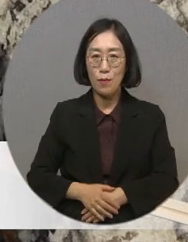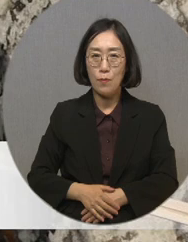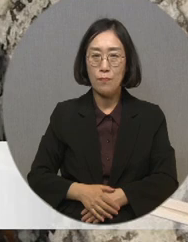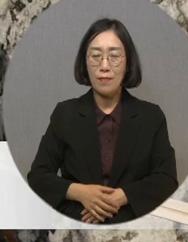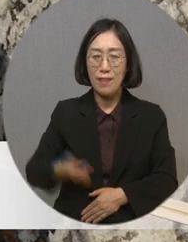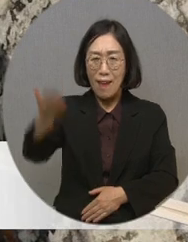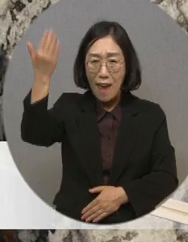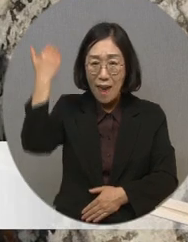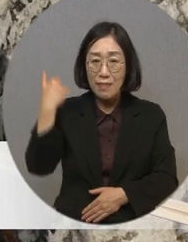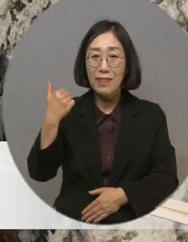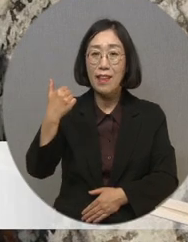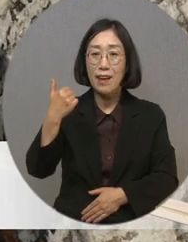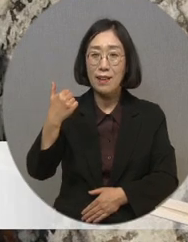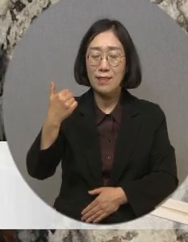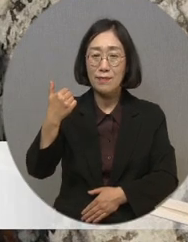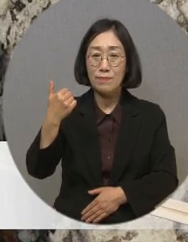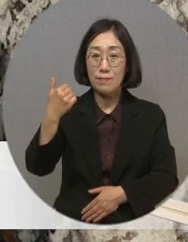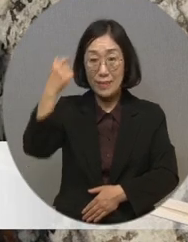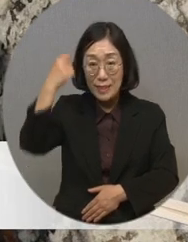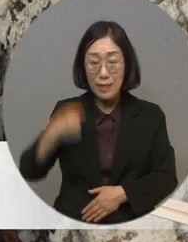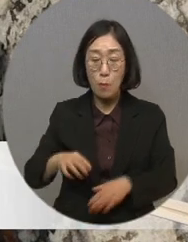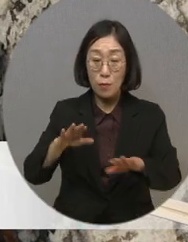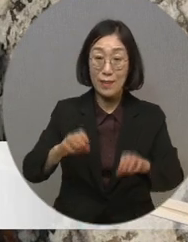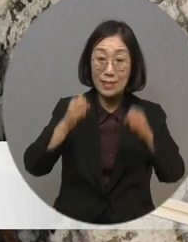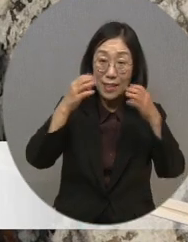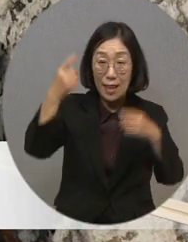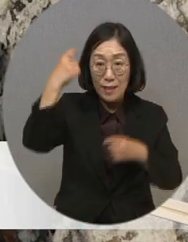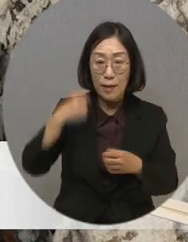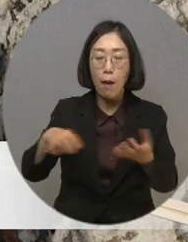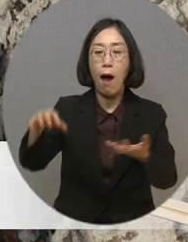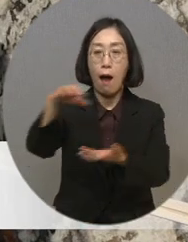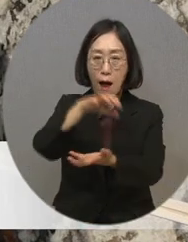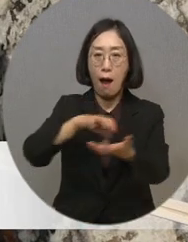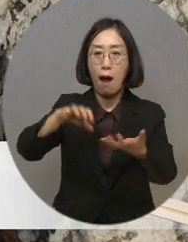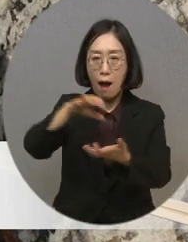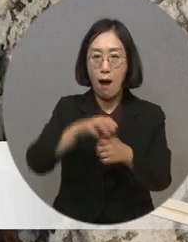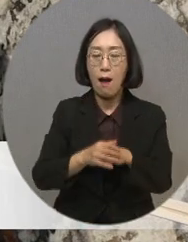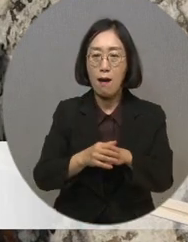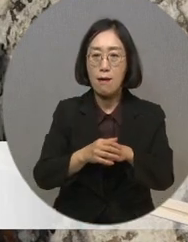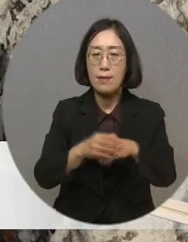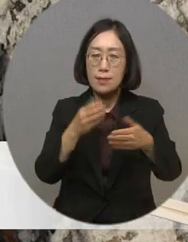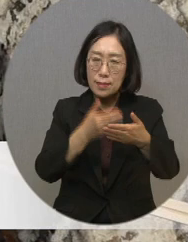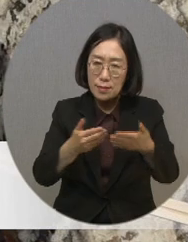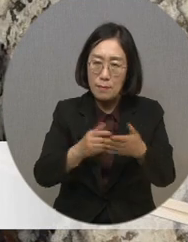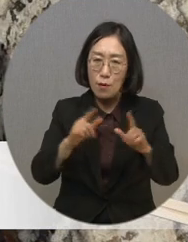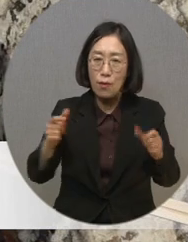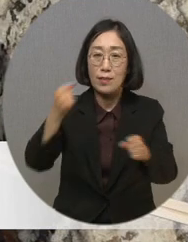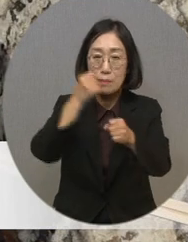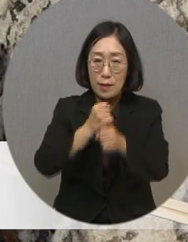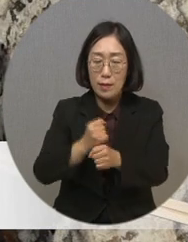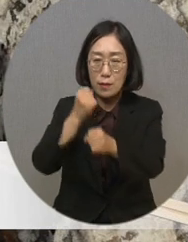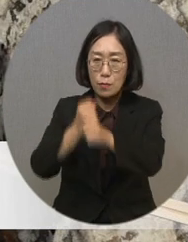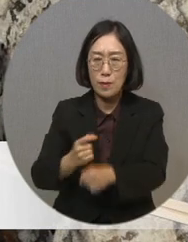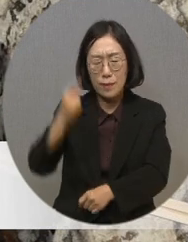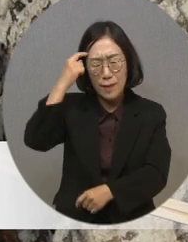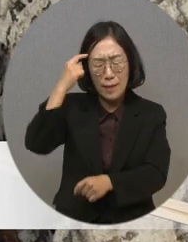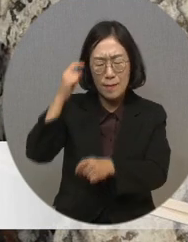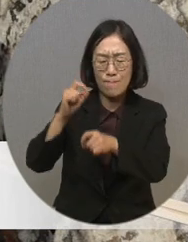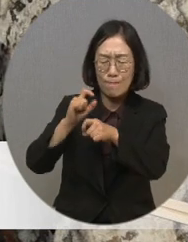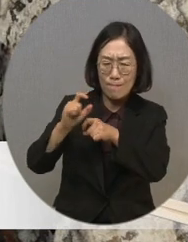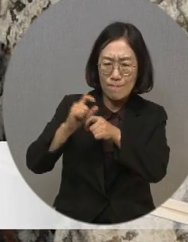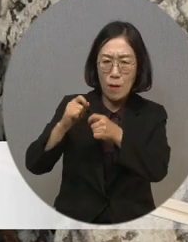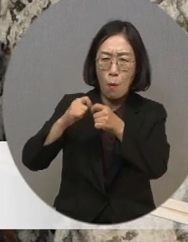원시적인 느낌과 현재를 살리기 위해서 나름 많은 그 고민과